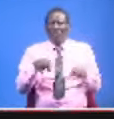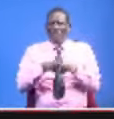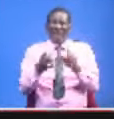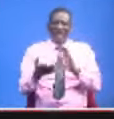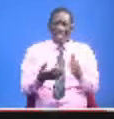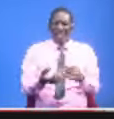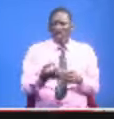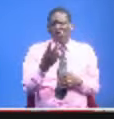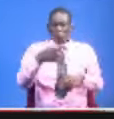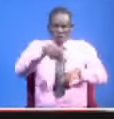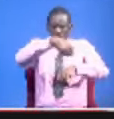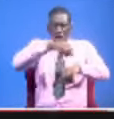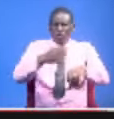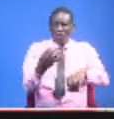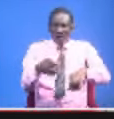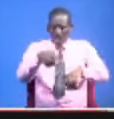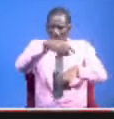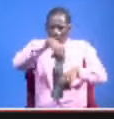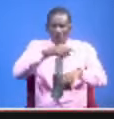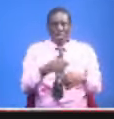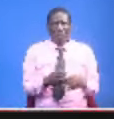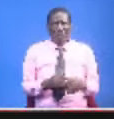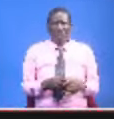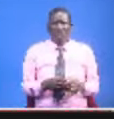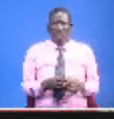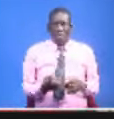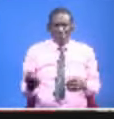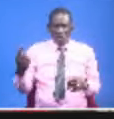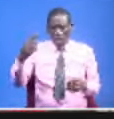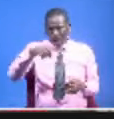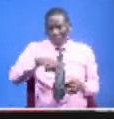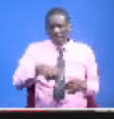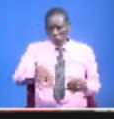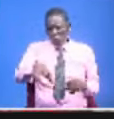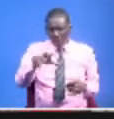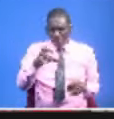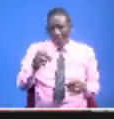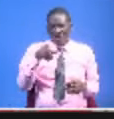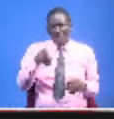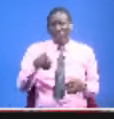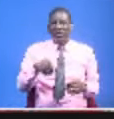masaa mawili au matatu hivi, sababu walikuwa wanakuja kumchukua kama saa tatu na nusu.